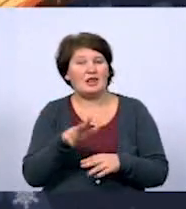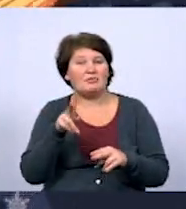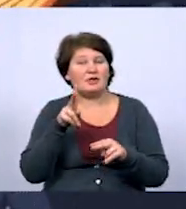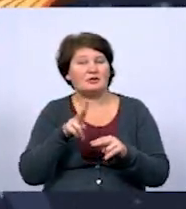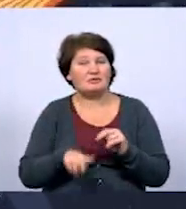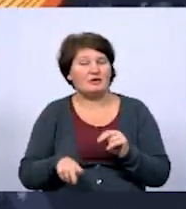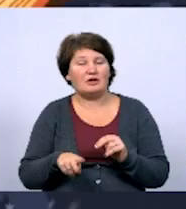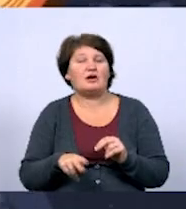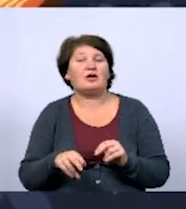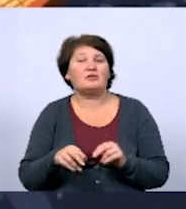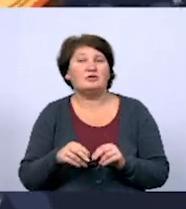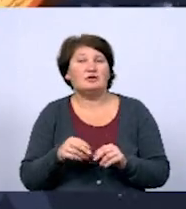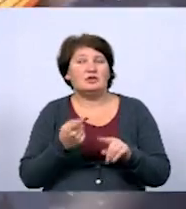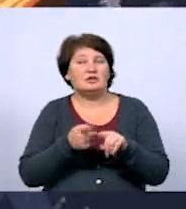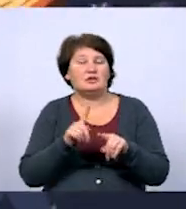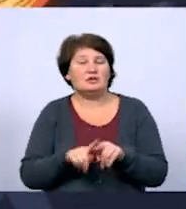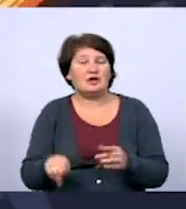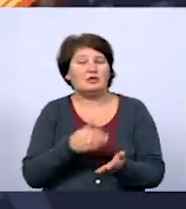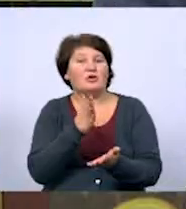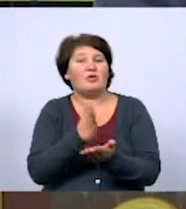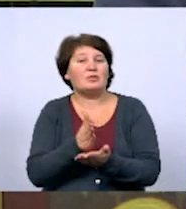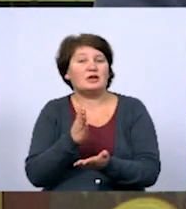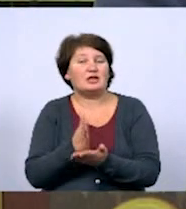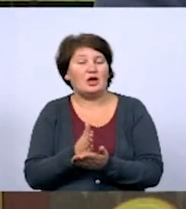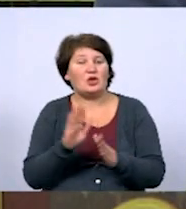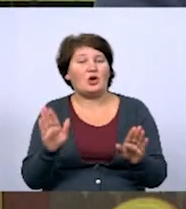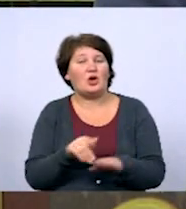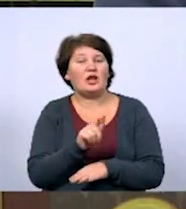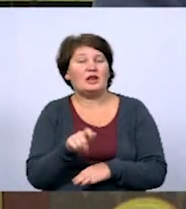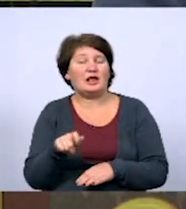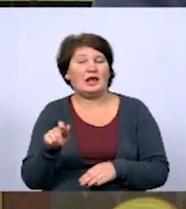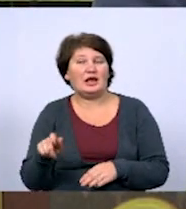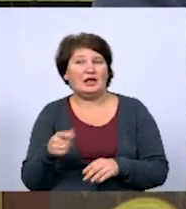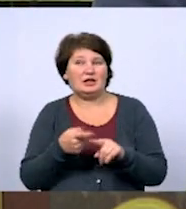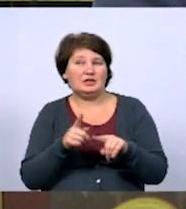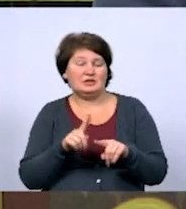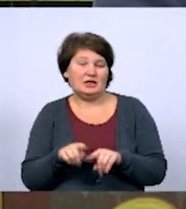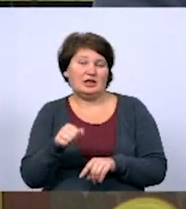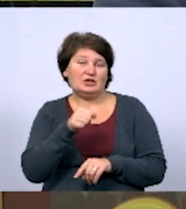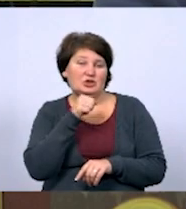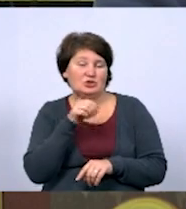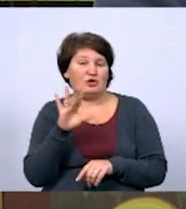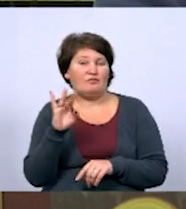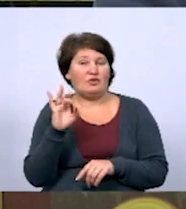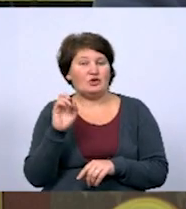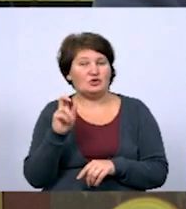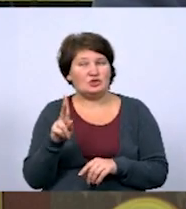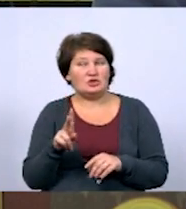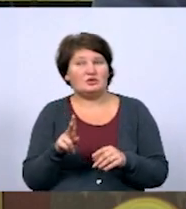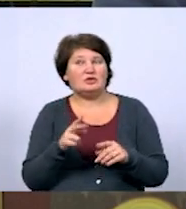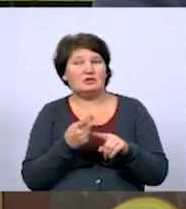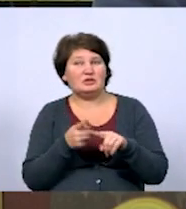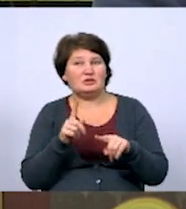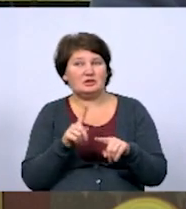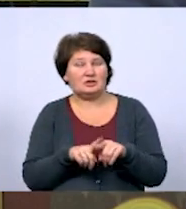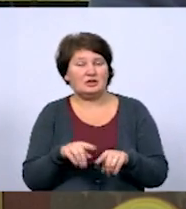надслухати, де сегей обертають колідники». Цей «Дідо Іванчик» – це реальна особа, його прізвище Микітайчук,